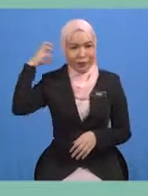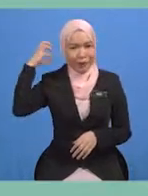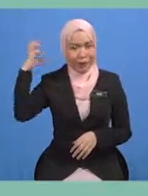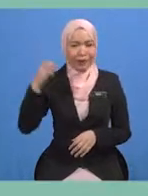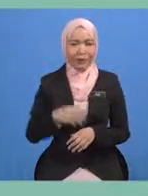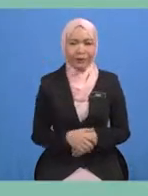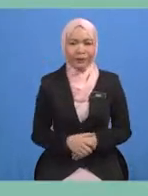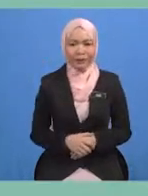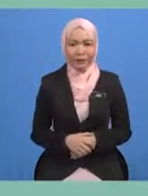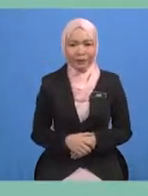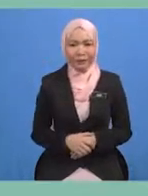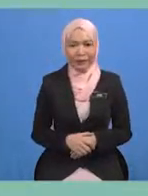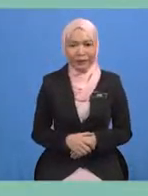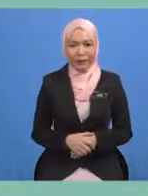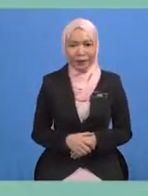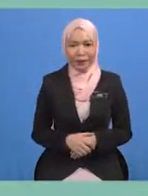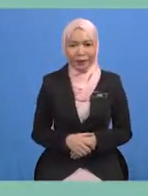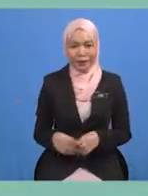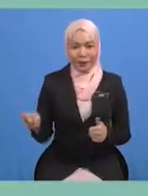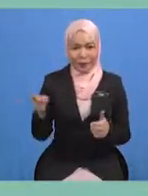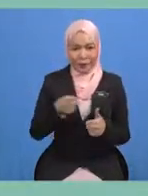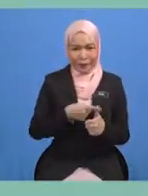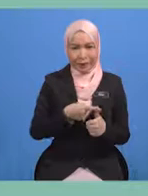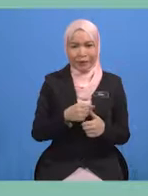ini. Yang pertama,